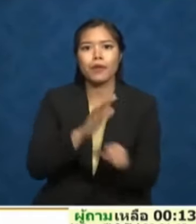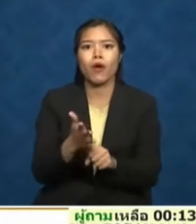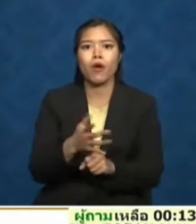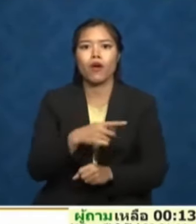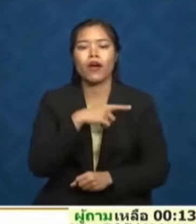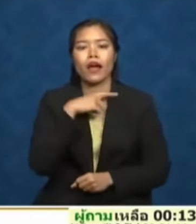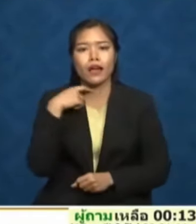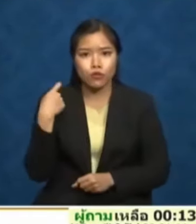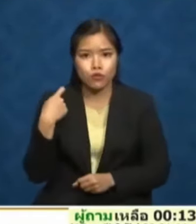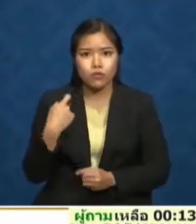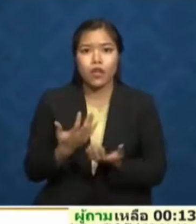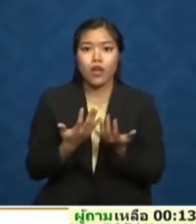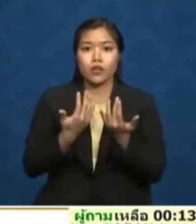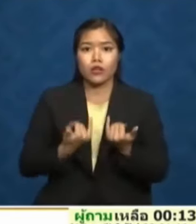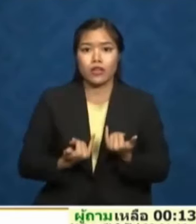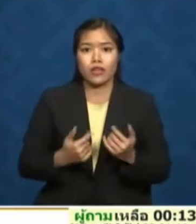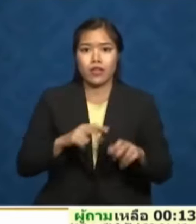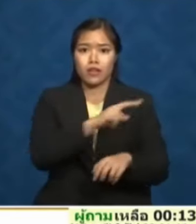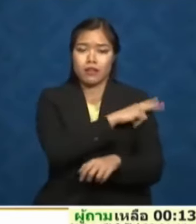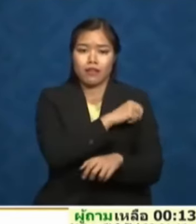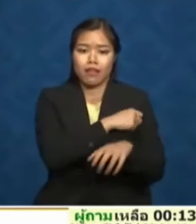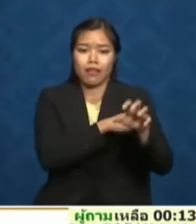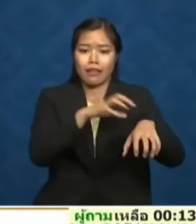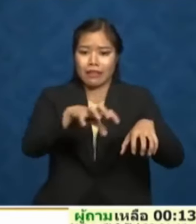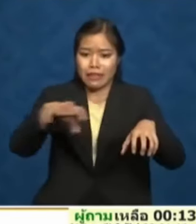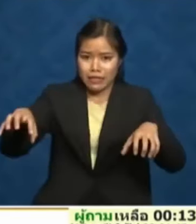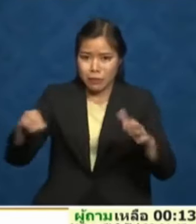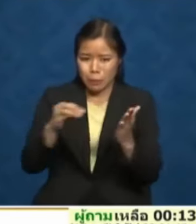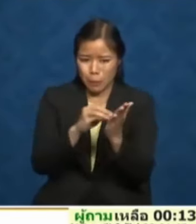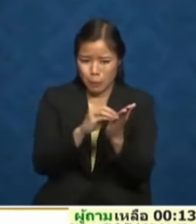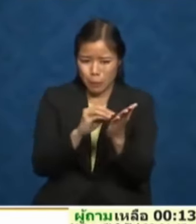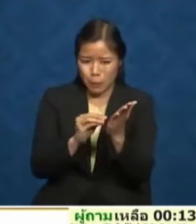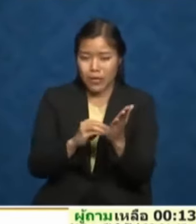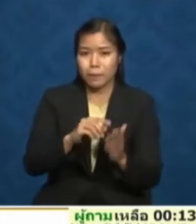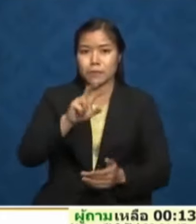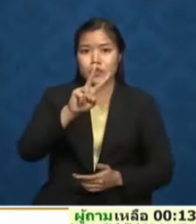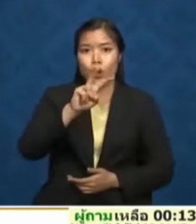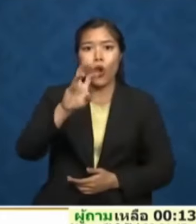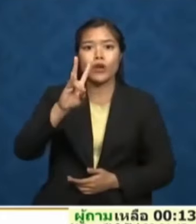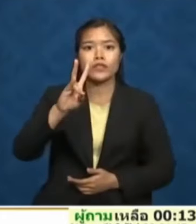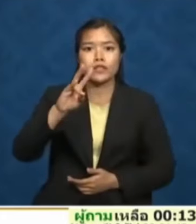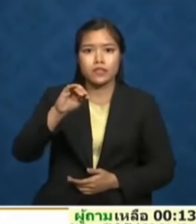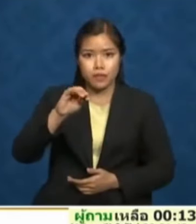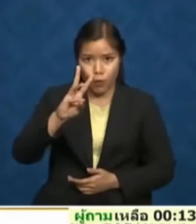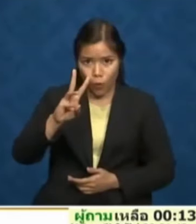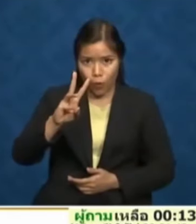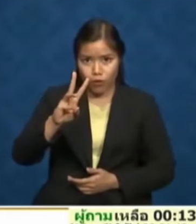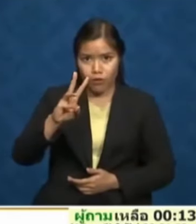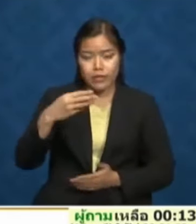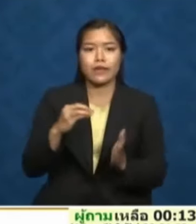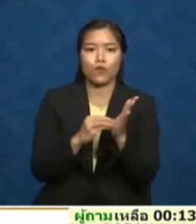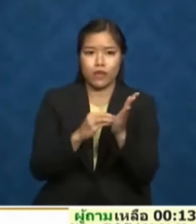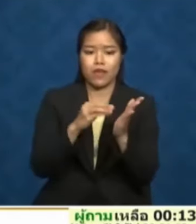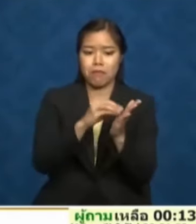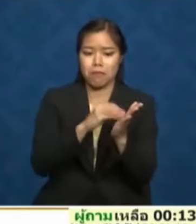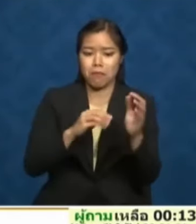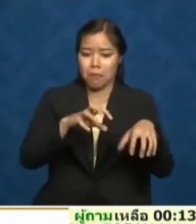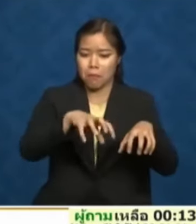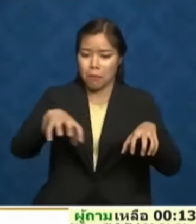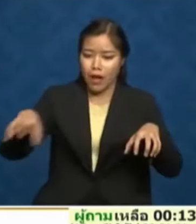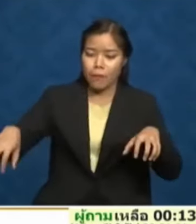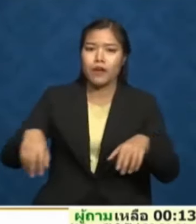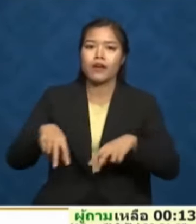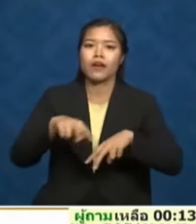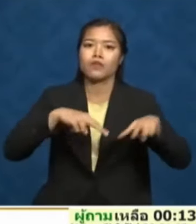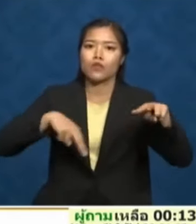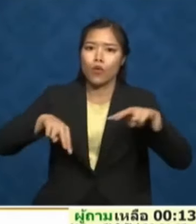ค่ะปัจจุบันคลินิกชุมชนอบอุ่นมีอยู่ทั้งหมด 276แห่งในกรุงเทพมหานครแต่ละแห่งต้องดูแลพี่น้องประชาชน